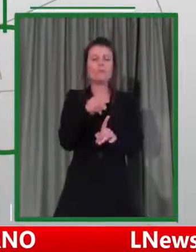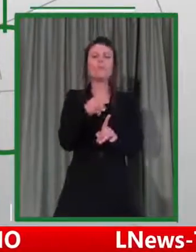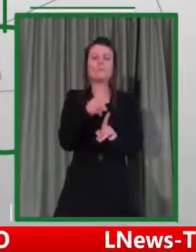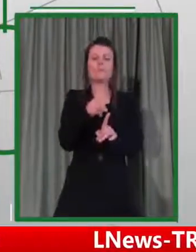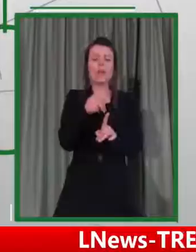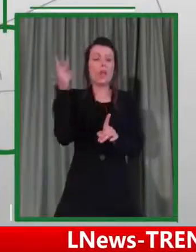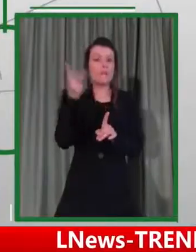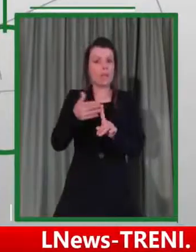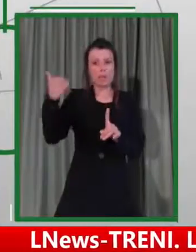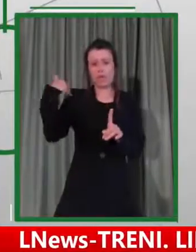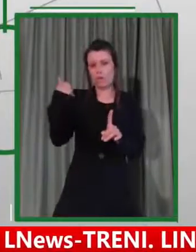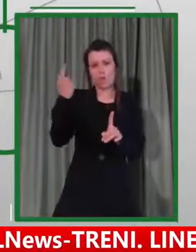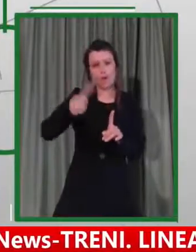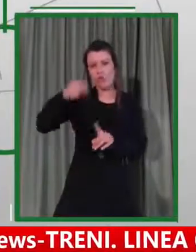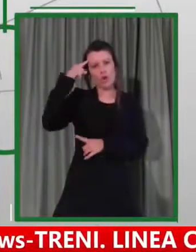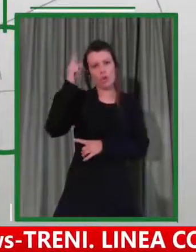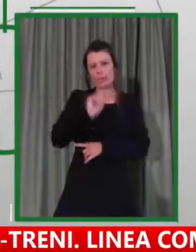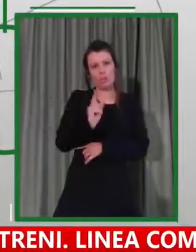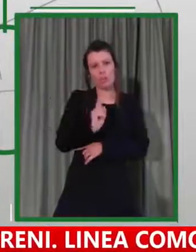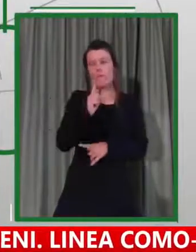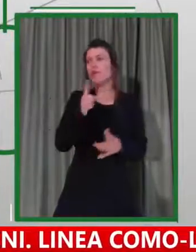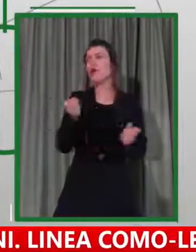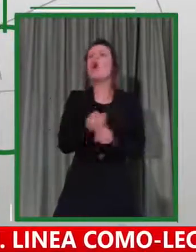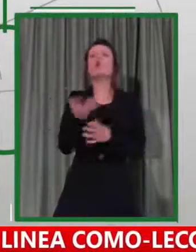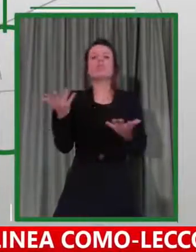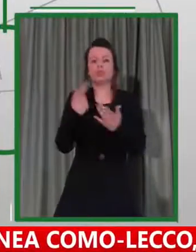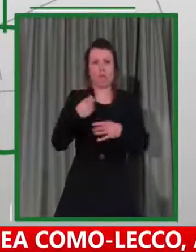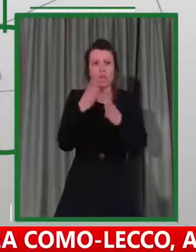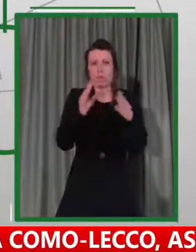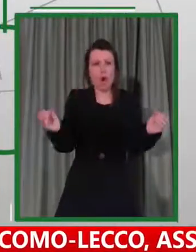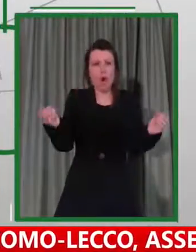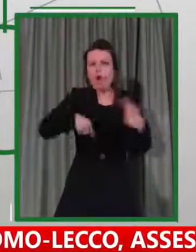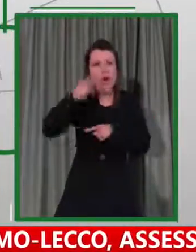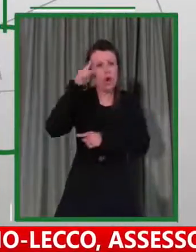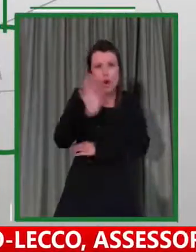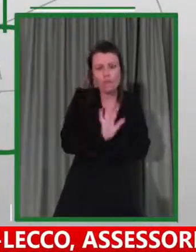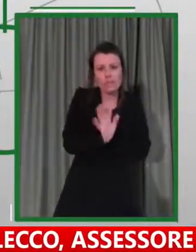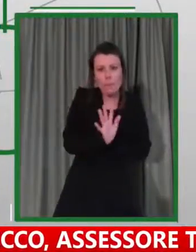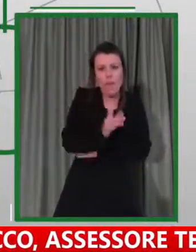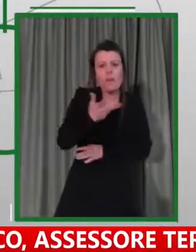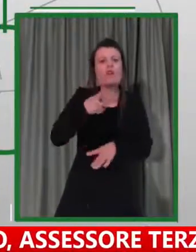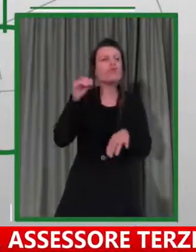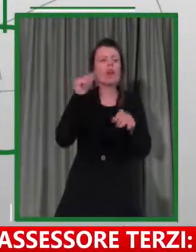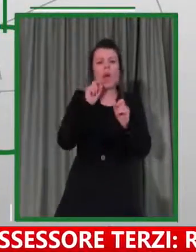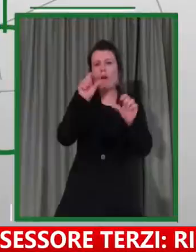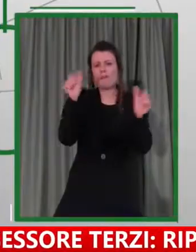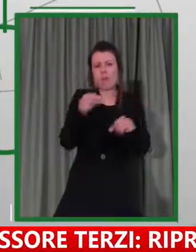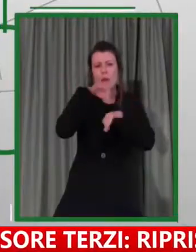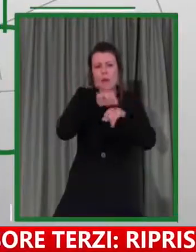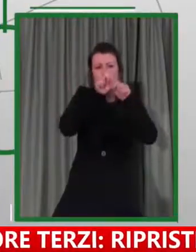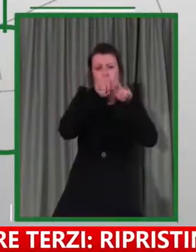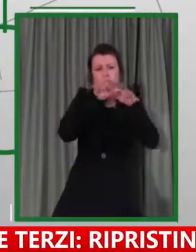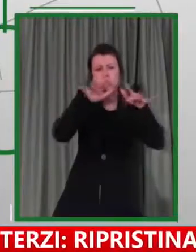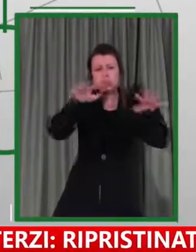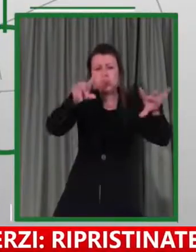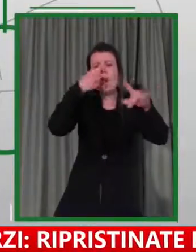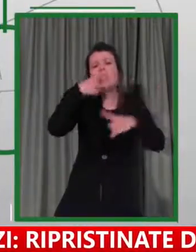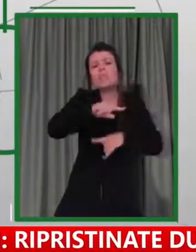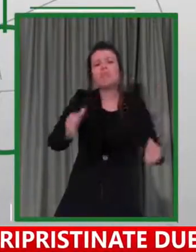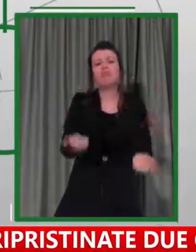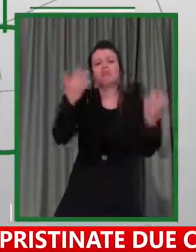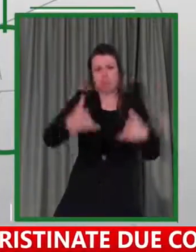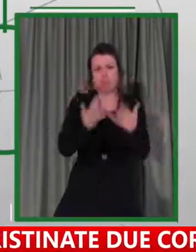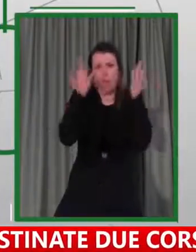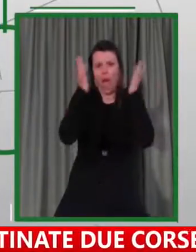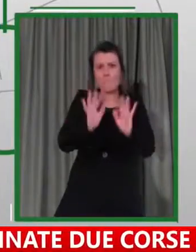sapeva cosa stava succedendo, c'era uno tsunami, avevamo centinaia di decessi. Il fatto,